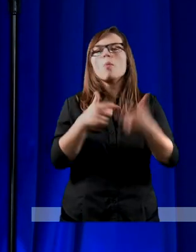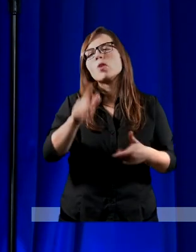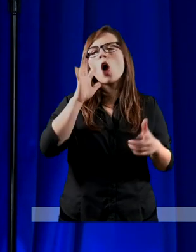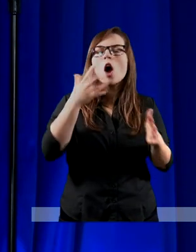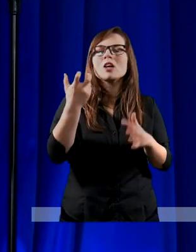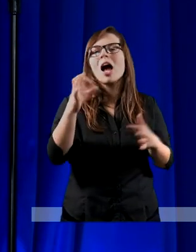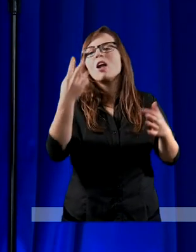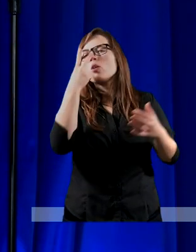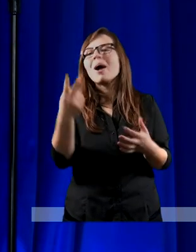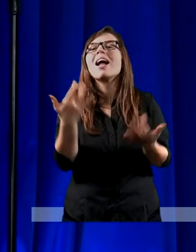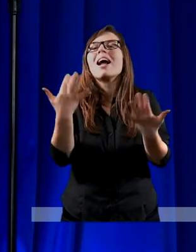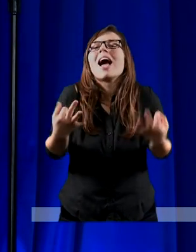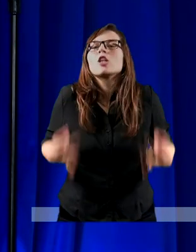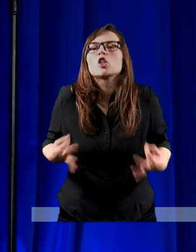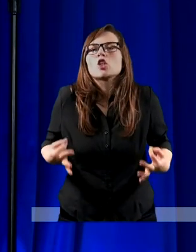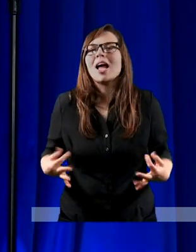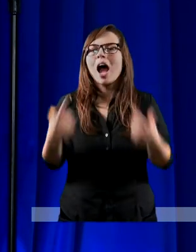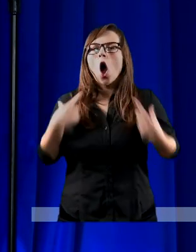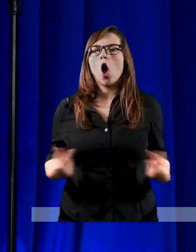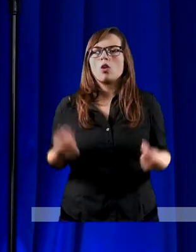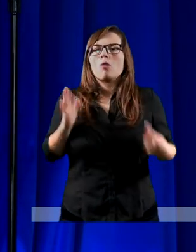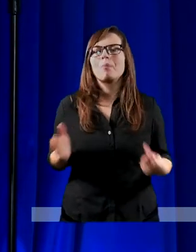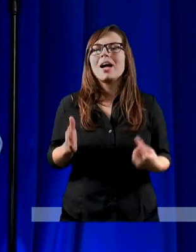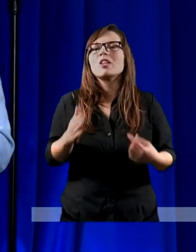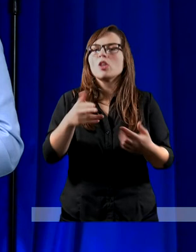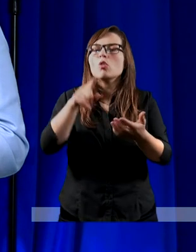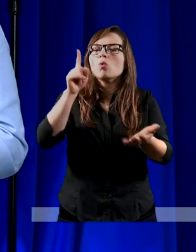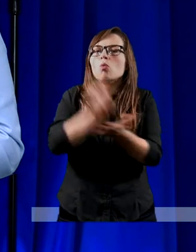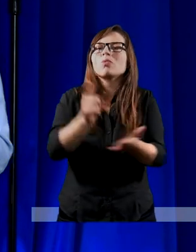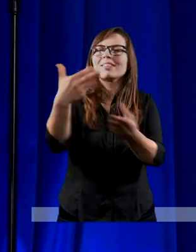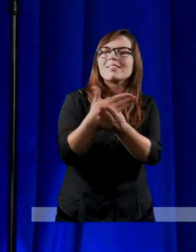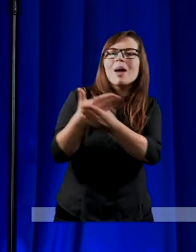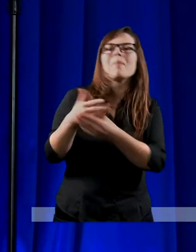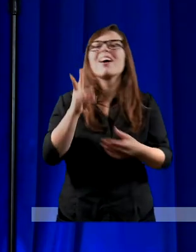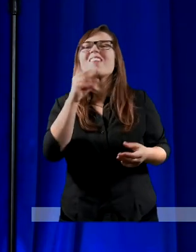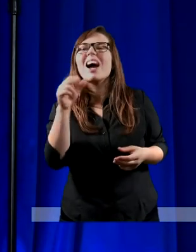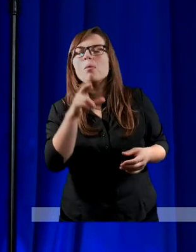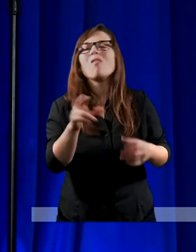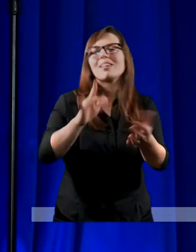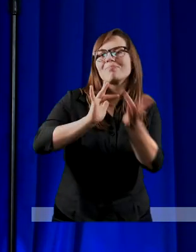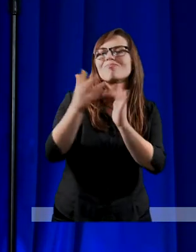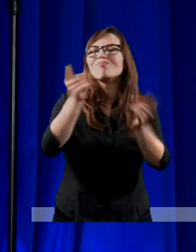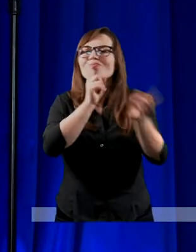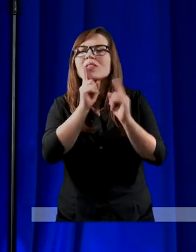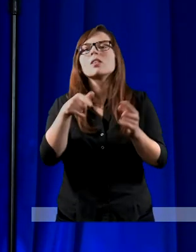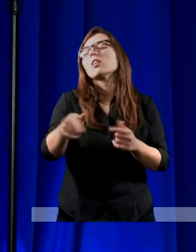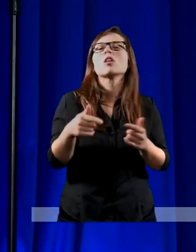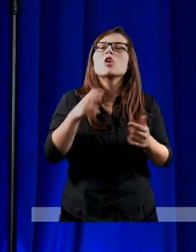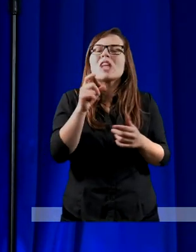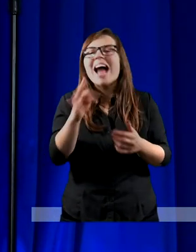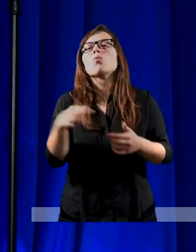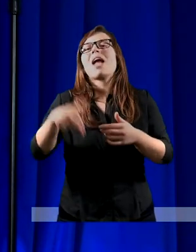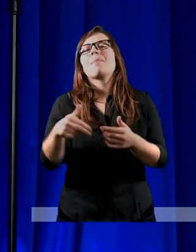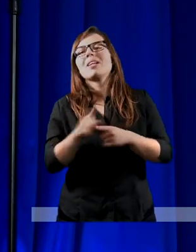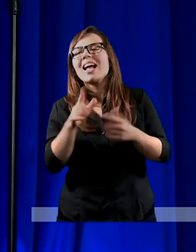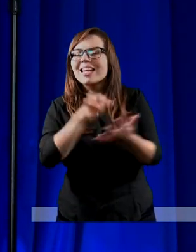około 300. Zobaczymy, ile osób dzisiaj udało nam się zaprosić, zwerbować. No my też na co dzień pracujemy,